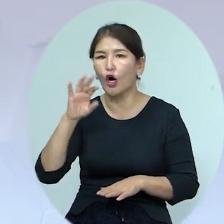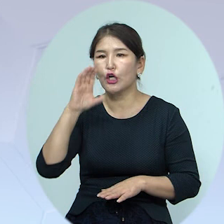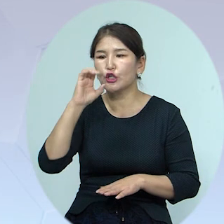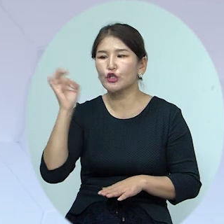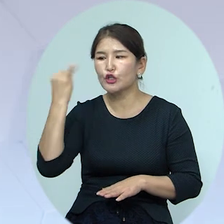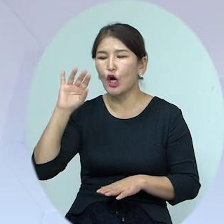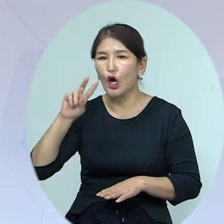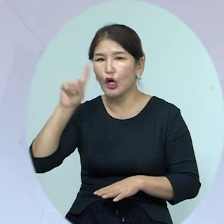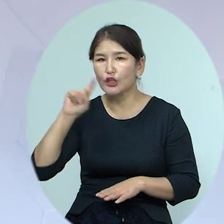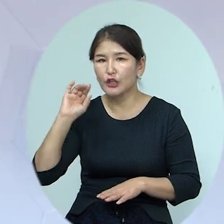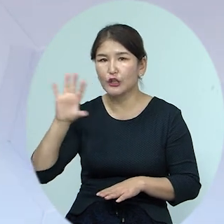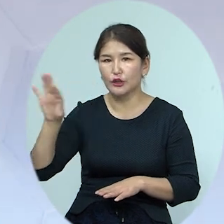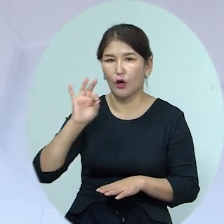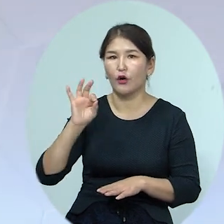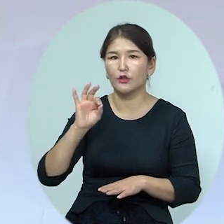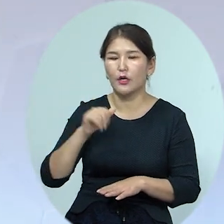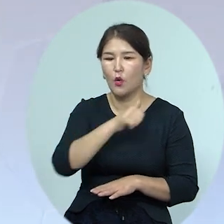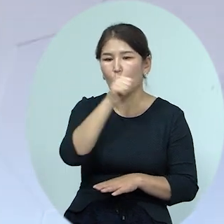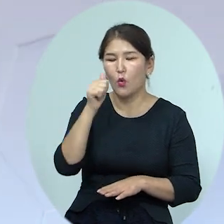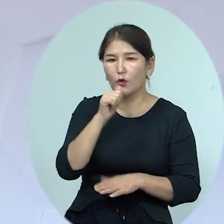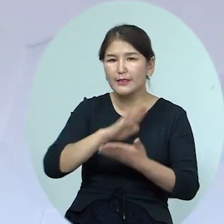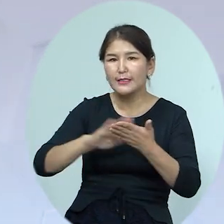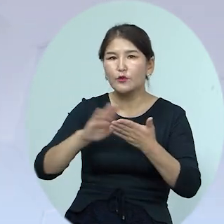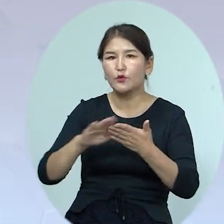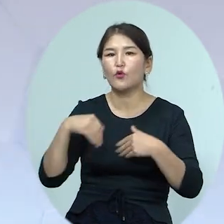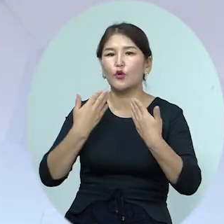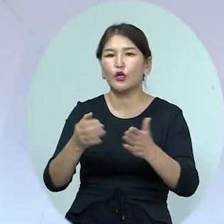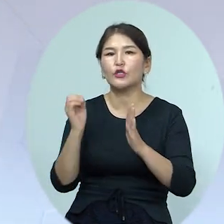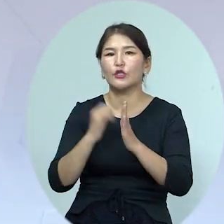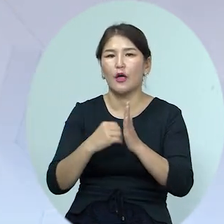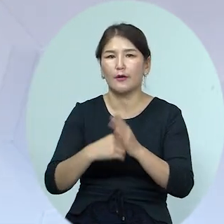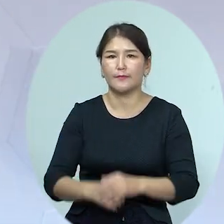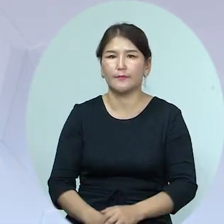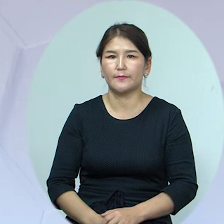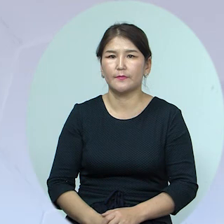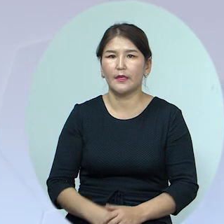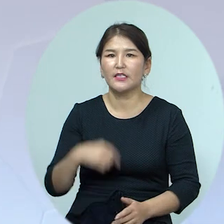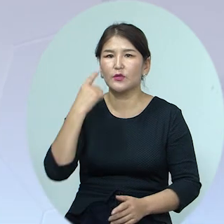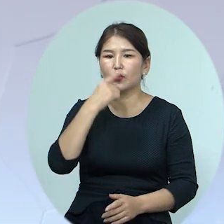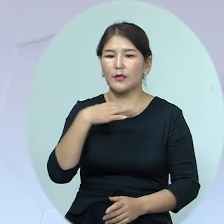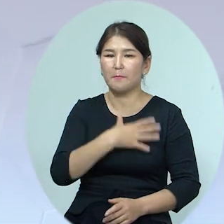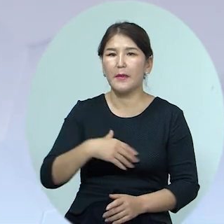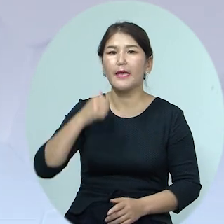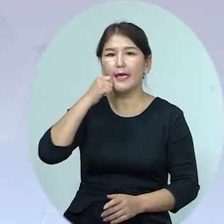оог сонгон шүдийг нь бүрэн гүйц сайн цэвэрлэж өгөх хэрэгтэй гэдгийг дахин хэлье. За шүд